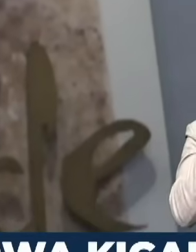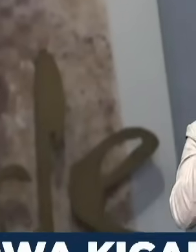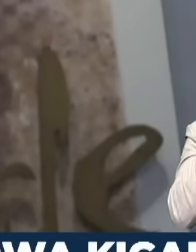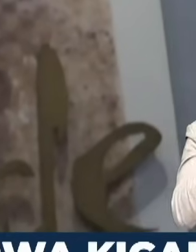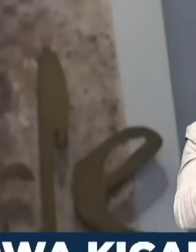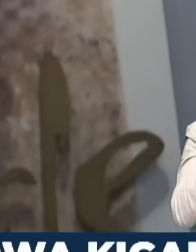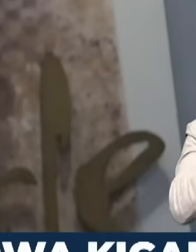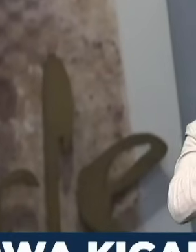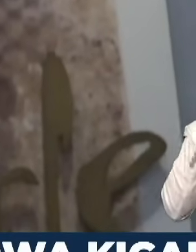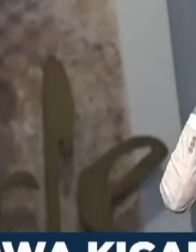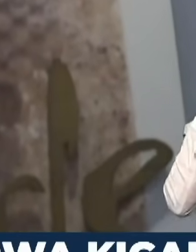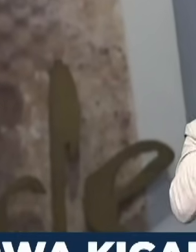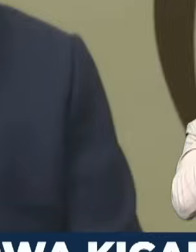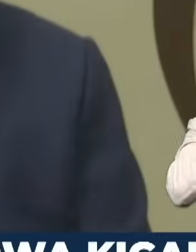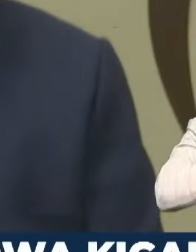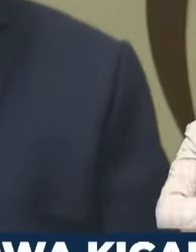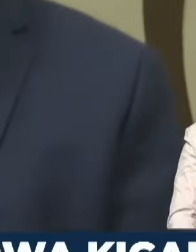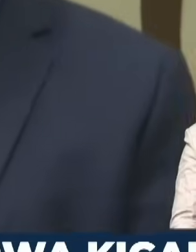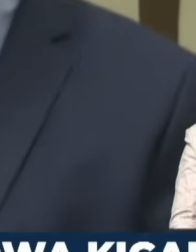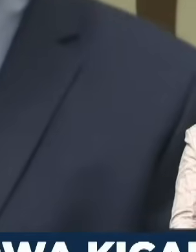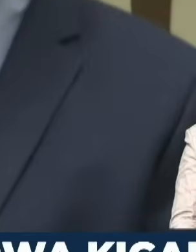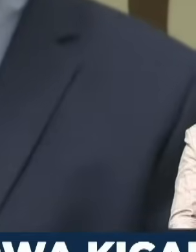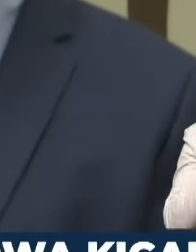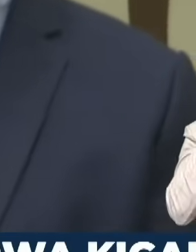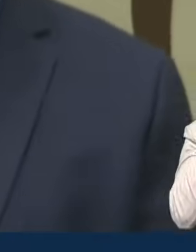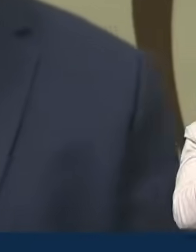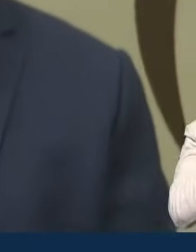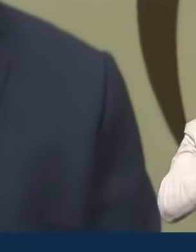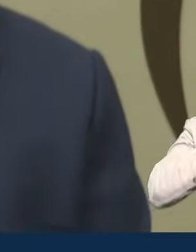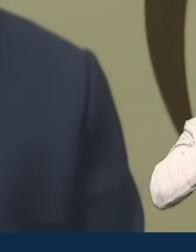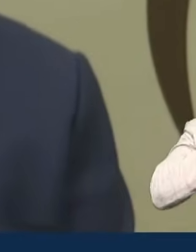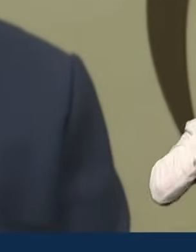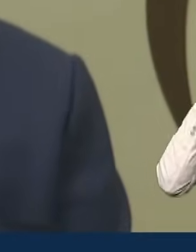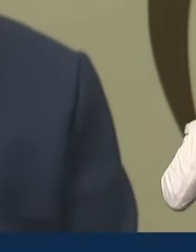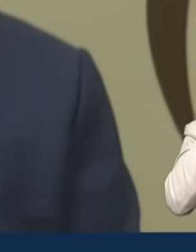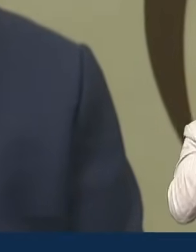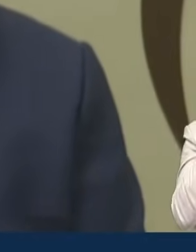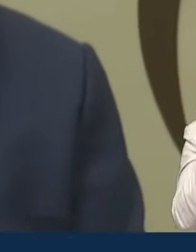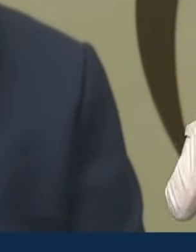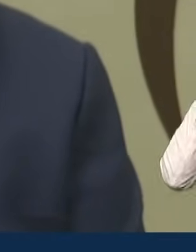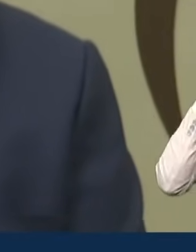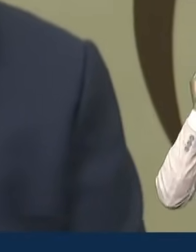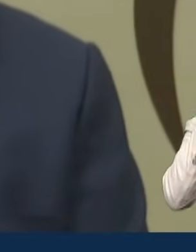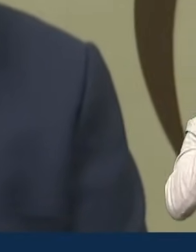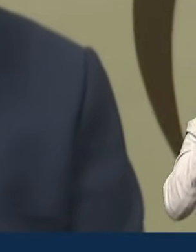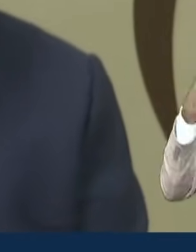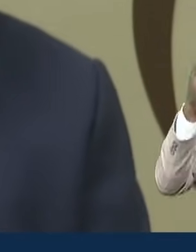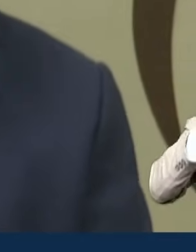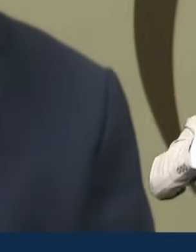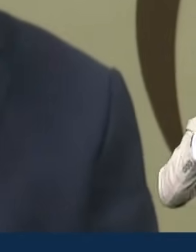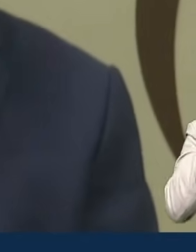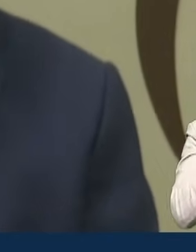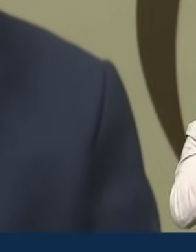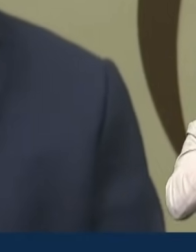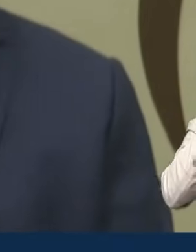asa na genocide yakorewe Abatutsi. Byiza tubabyishimiye kubera ko ubutumwa buriya barabujyana iwabo ni ngombwa, kandi harimo